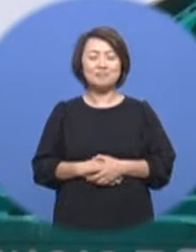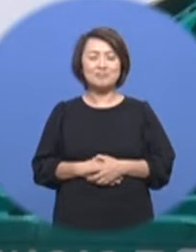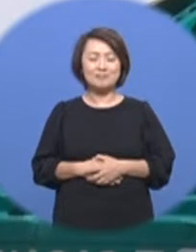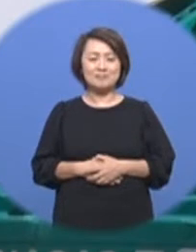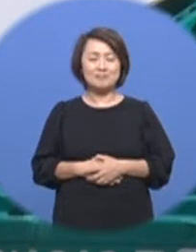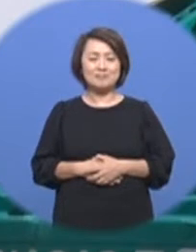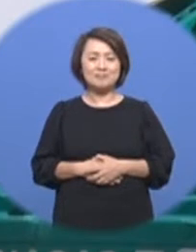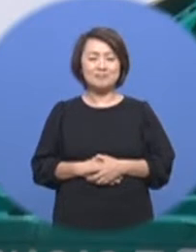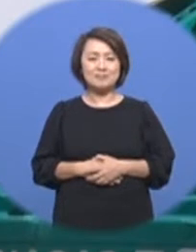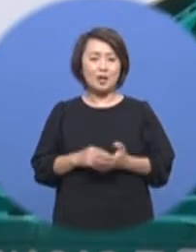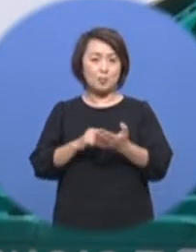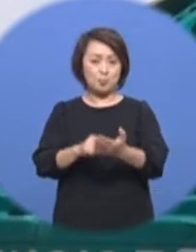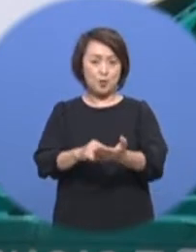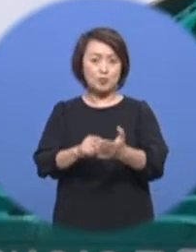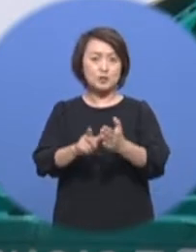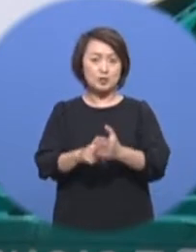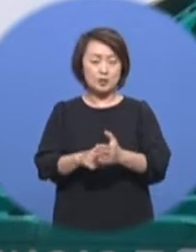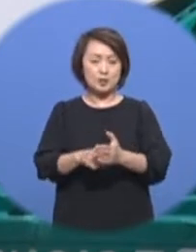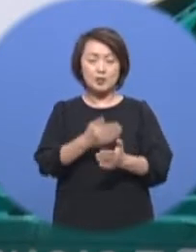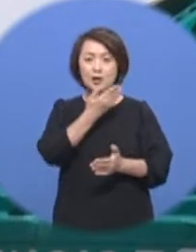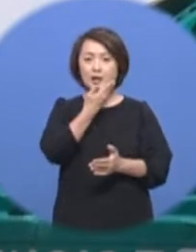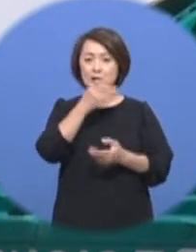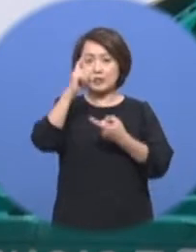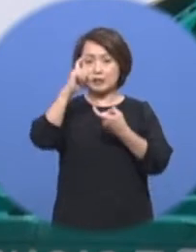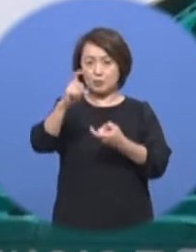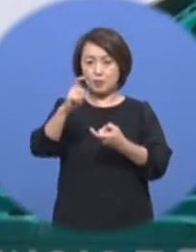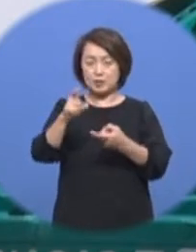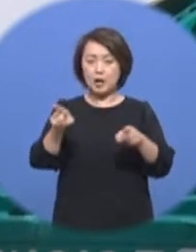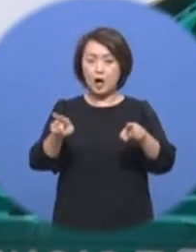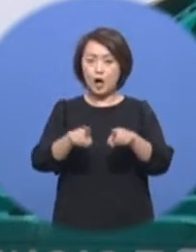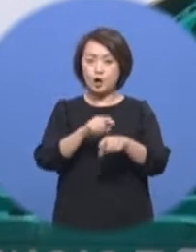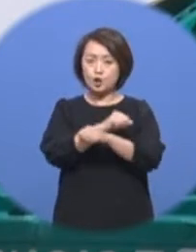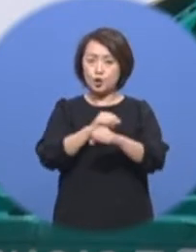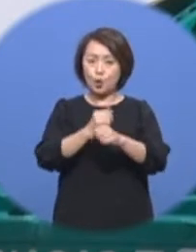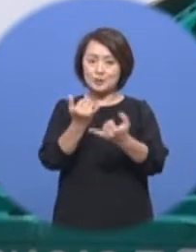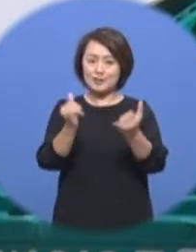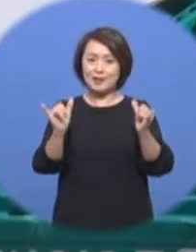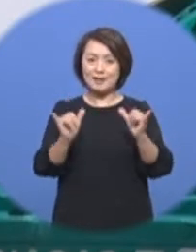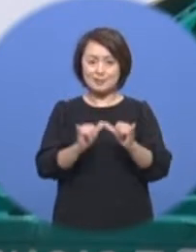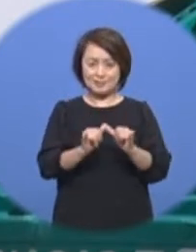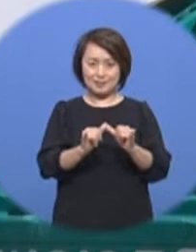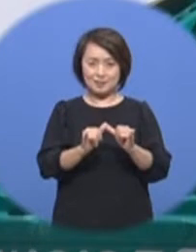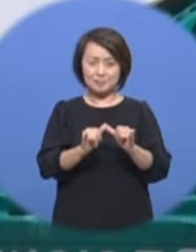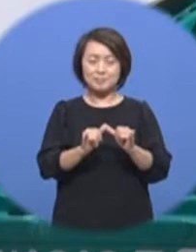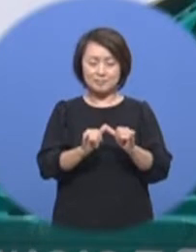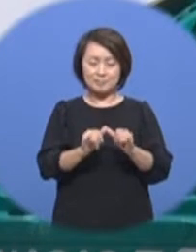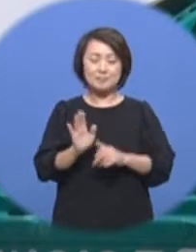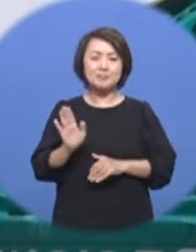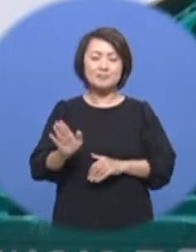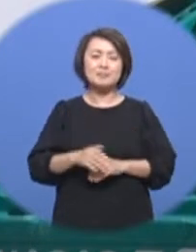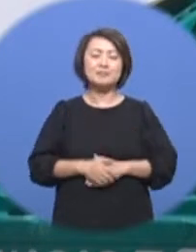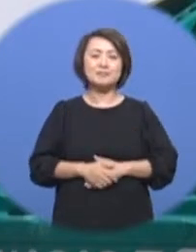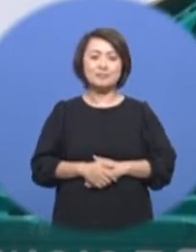プレゼント応募の際のキーワードは共生社会、共生社会です